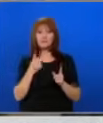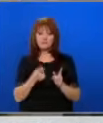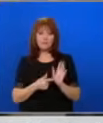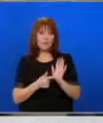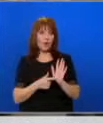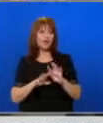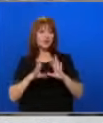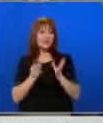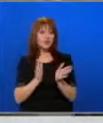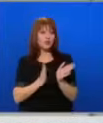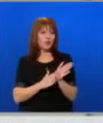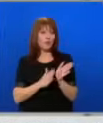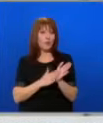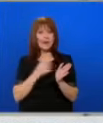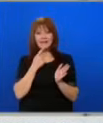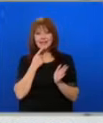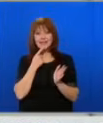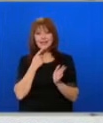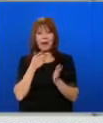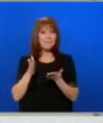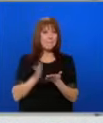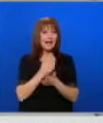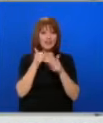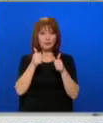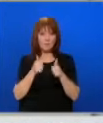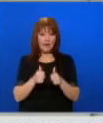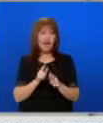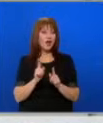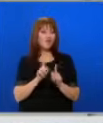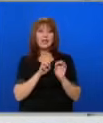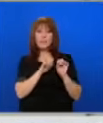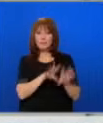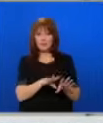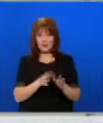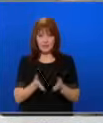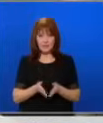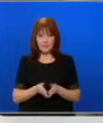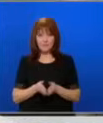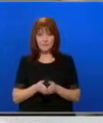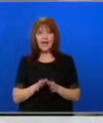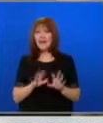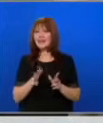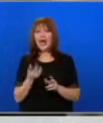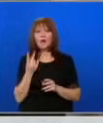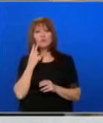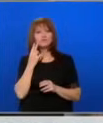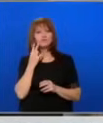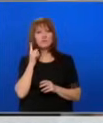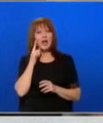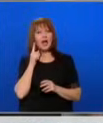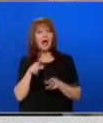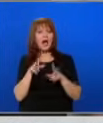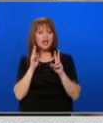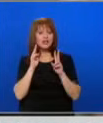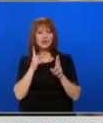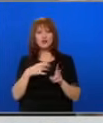всички документи за демонтирането на монумента. Не бяха допуснати. Упрекват незаконни действия. Някой е решил, че паметникът е опасен,